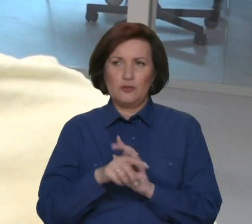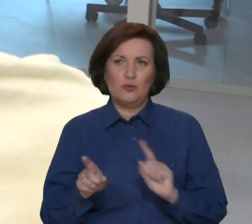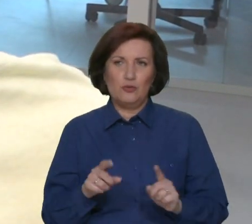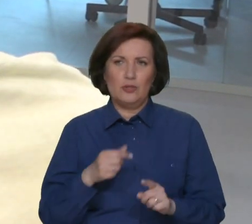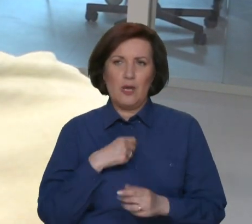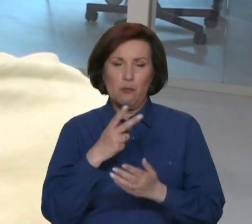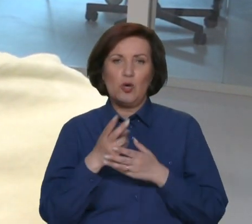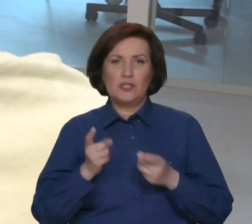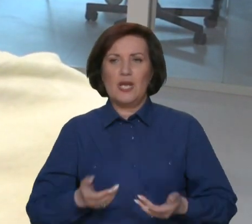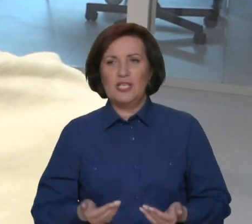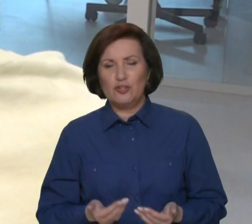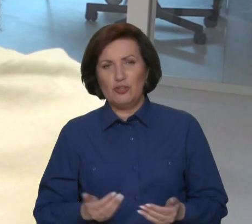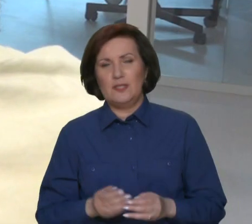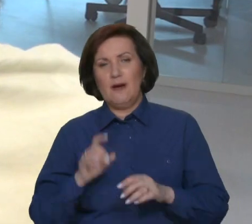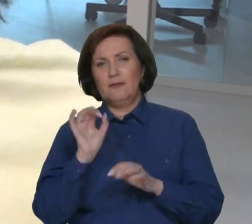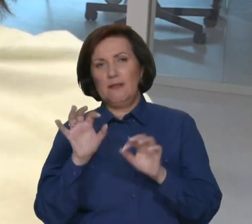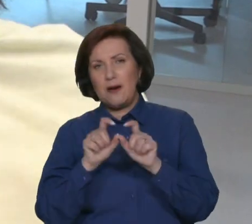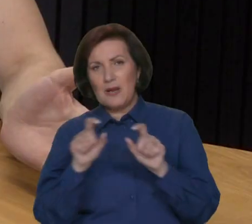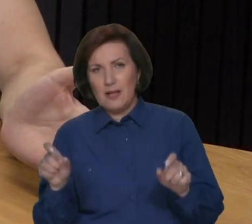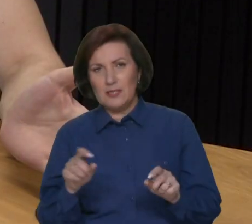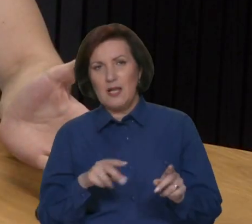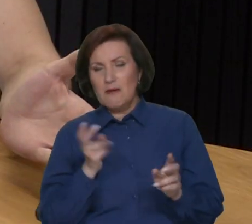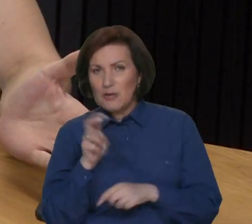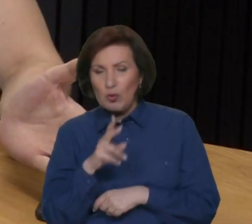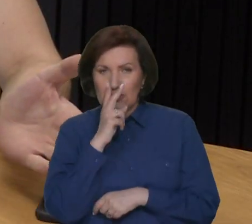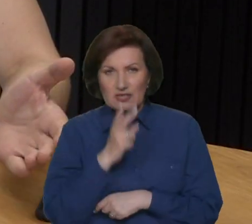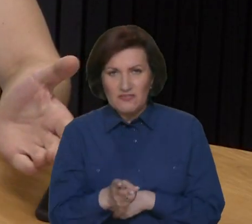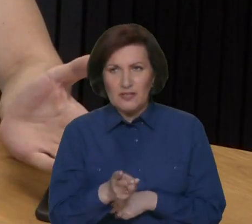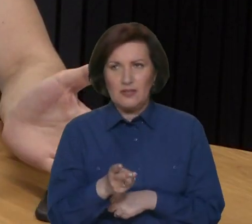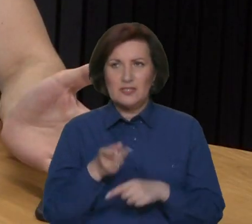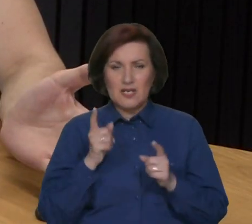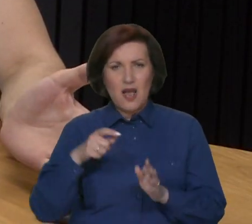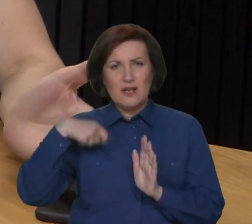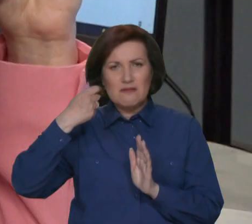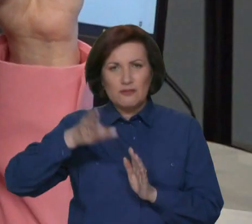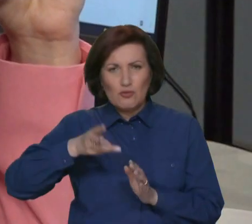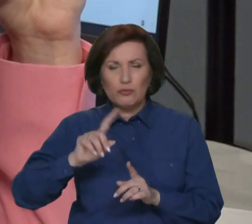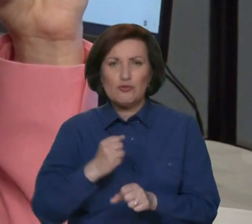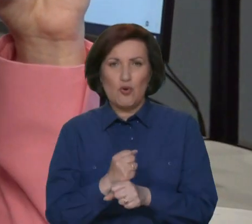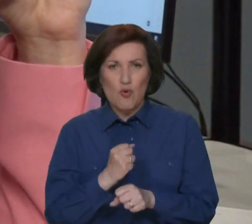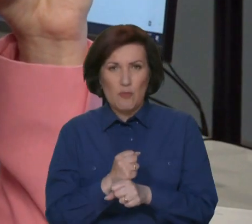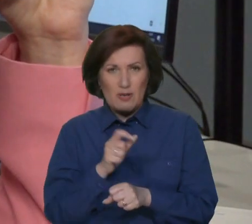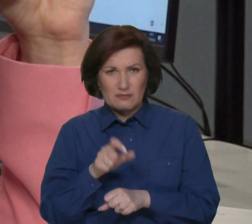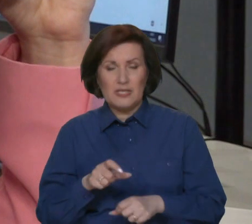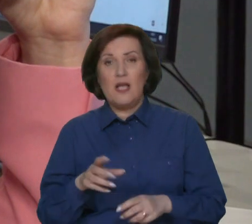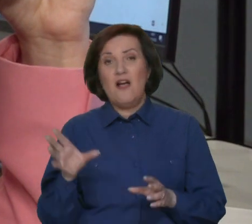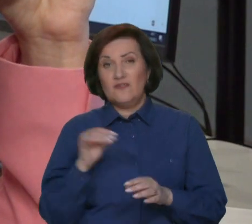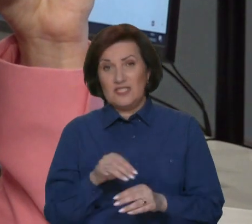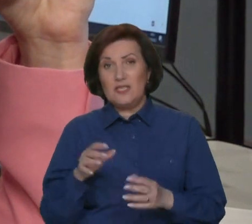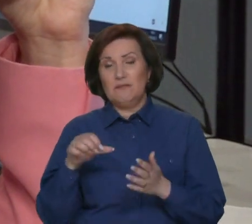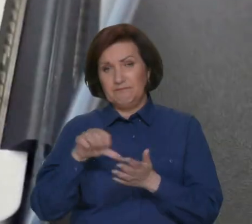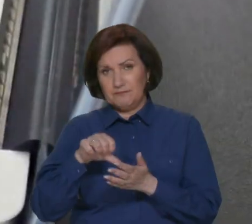показував реальне життя, там в телеграм-канали вони переходили, дивилися реальні зйомки, що роблять. Усі вони воюють на